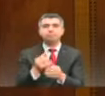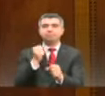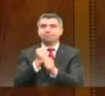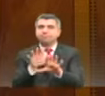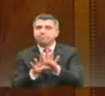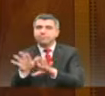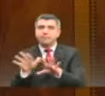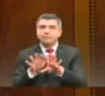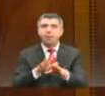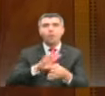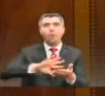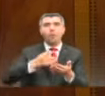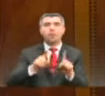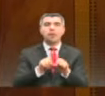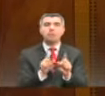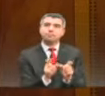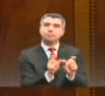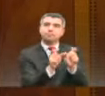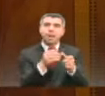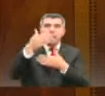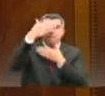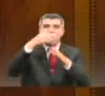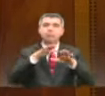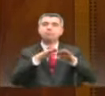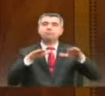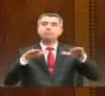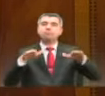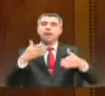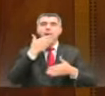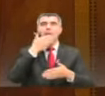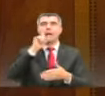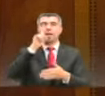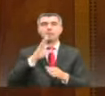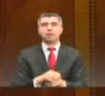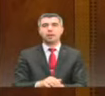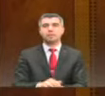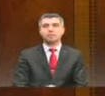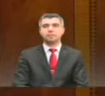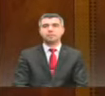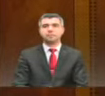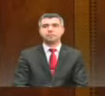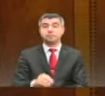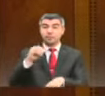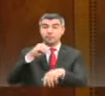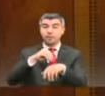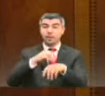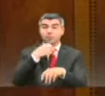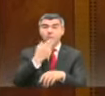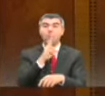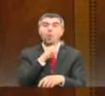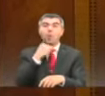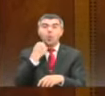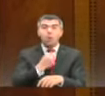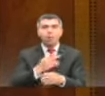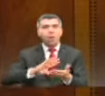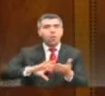مهامهم النبيلة في الحفاظ على أمن واستقرار وسلامة الوطن والمواطنين. وستحرص الحكومة على توفير